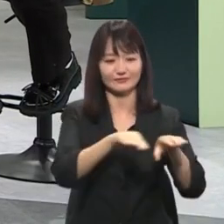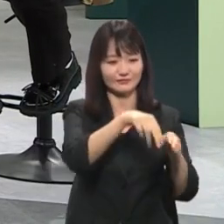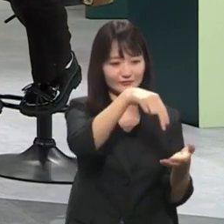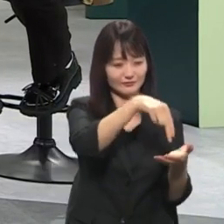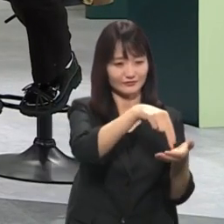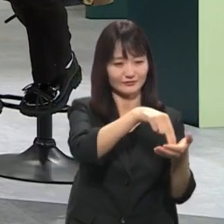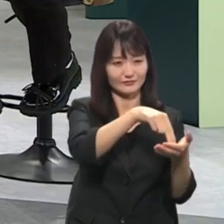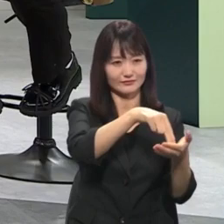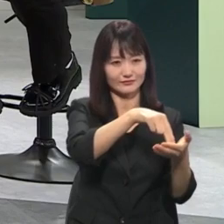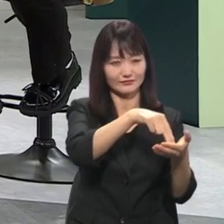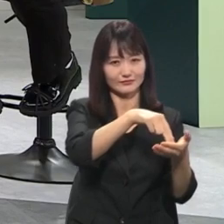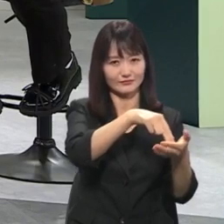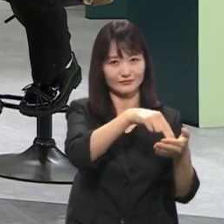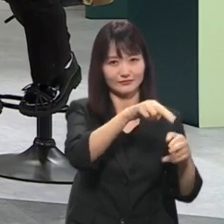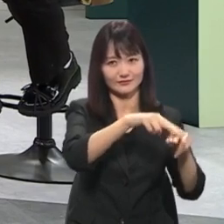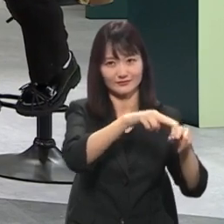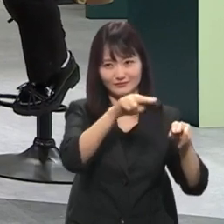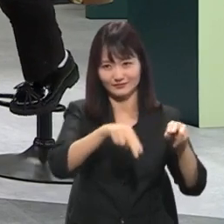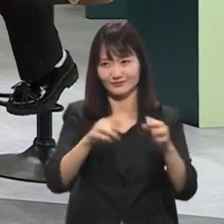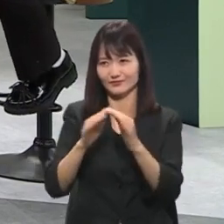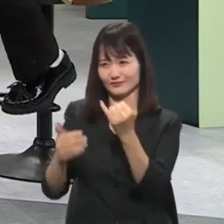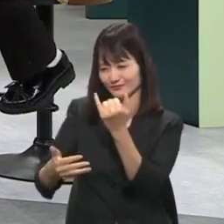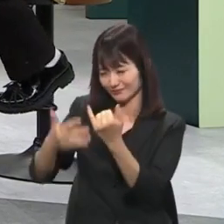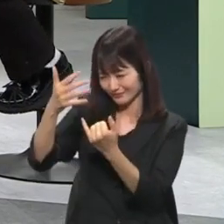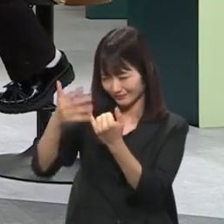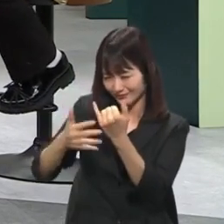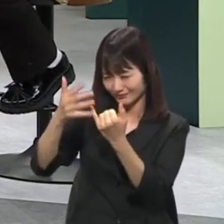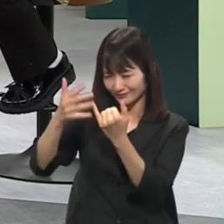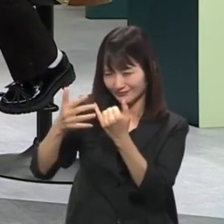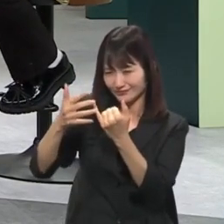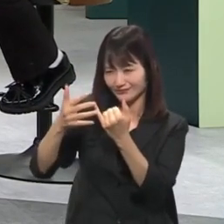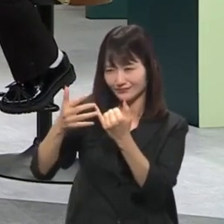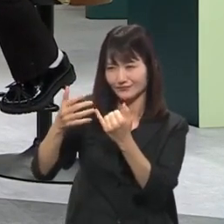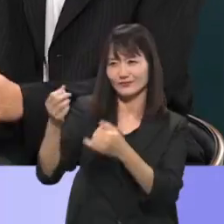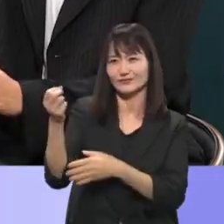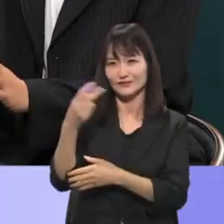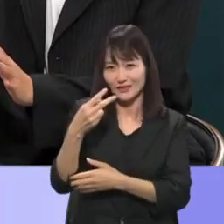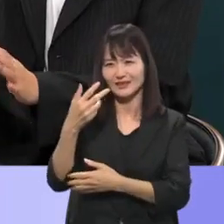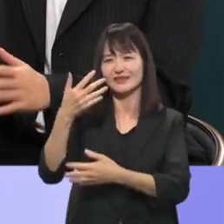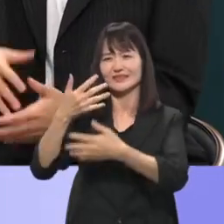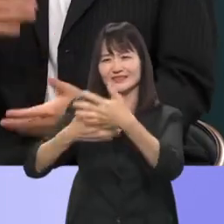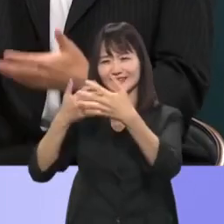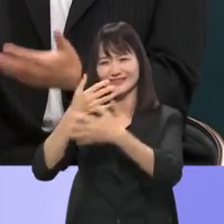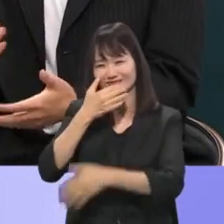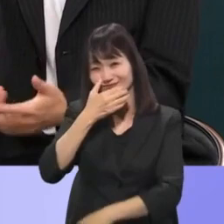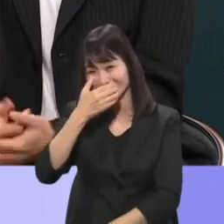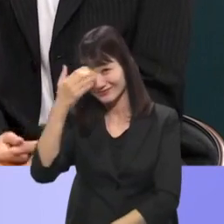유튜브를 넘어 영화까지 꿈꾸는 도전하는 그리고 개그맨 이런 식으로요